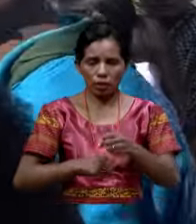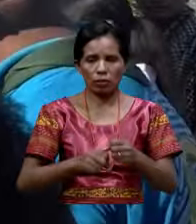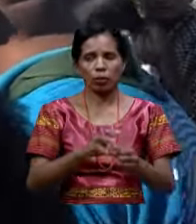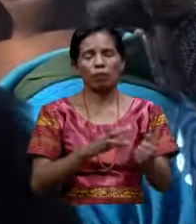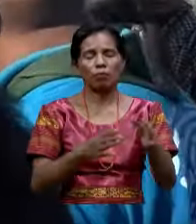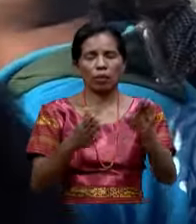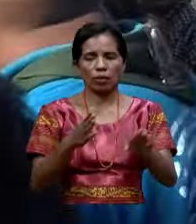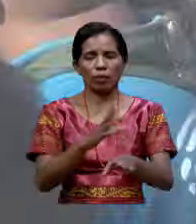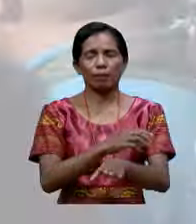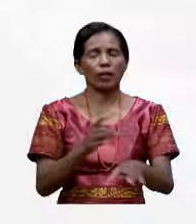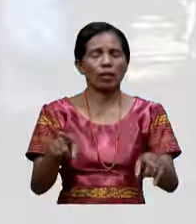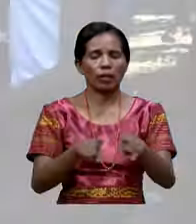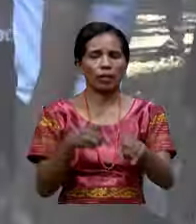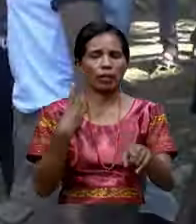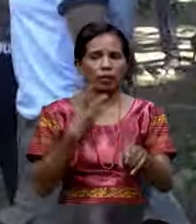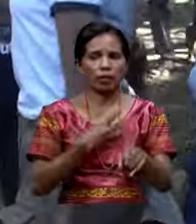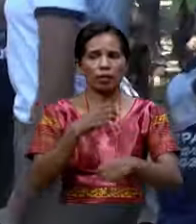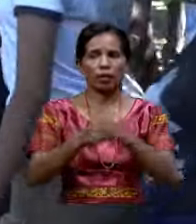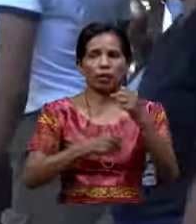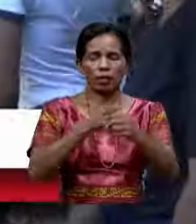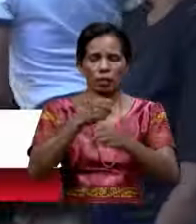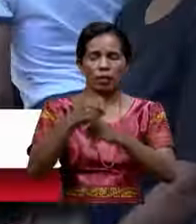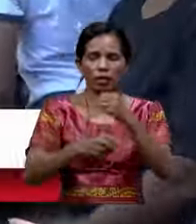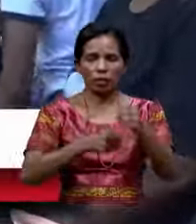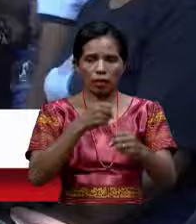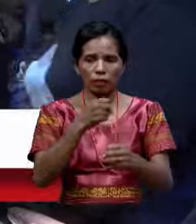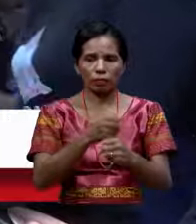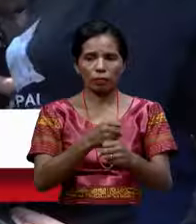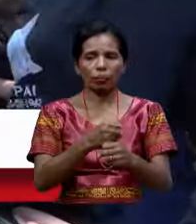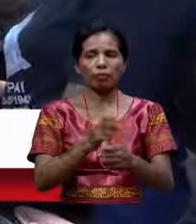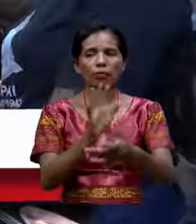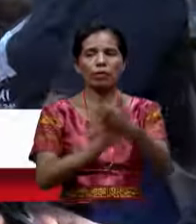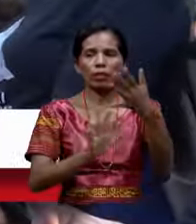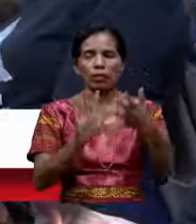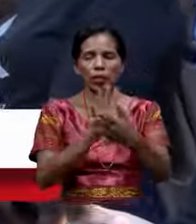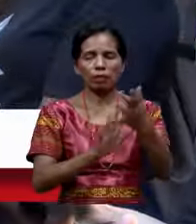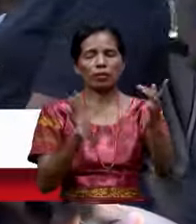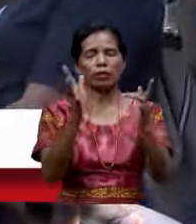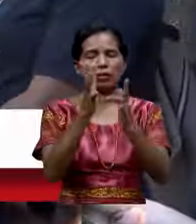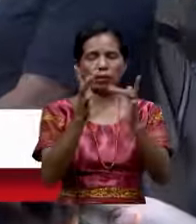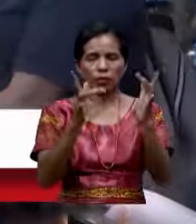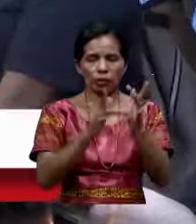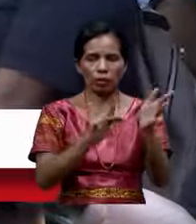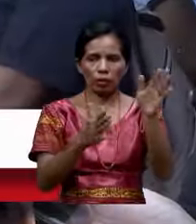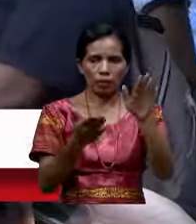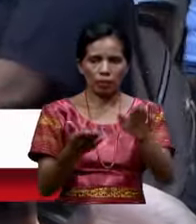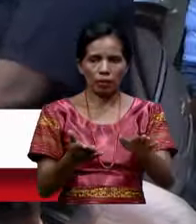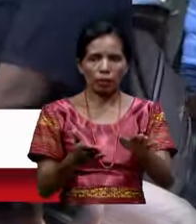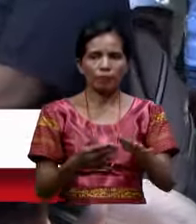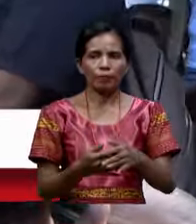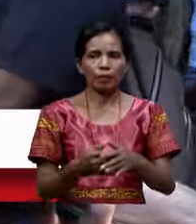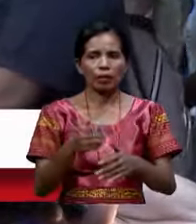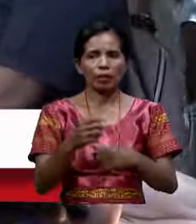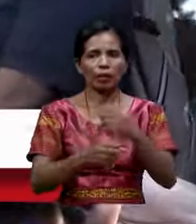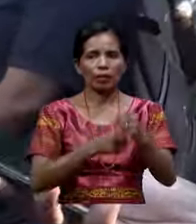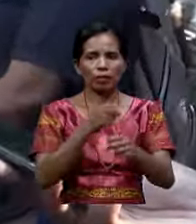Katolika katak ita tinan-tinan ita celebra ita na Jesus nia mate nebe ia